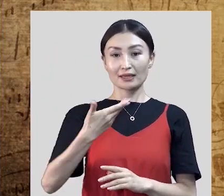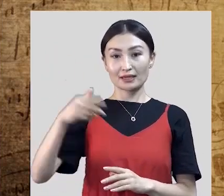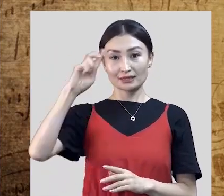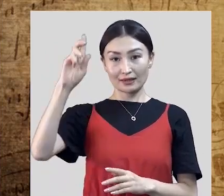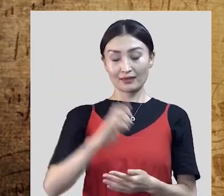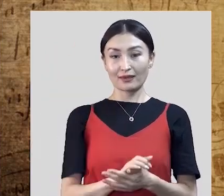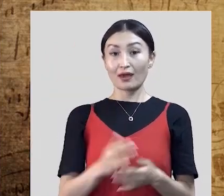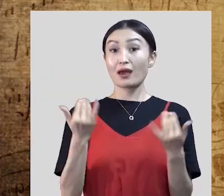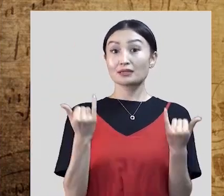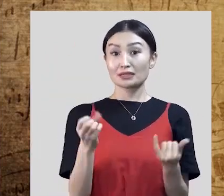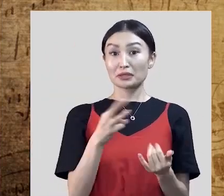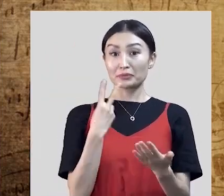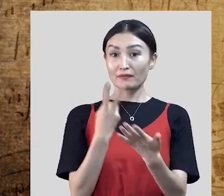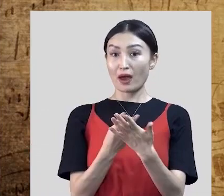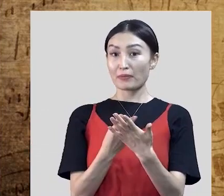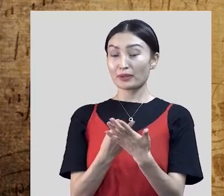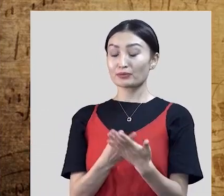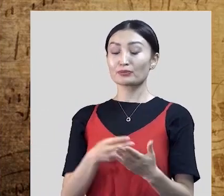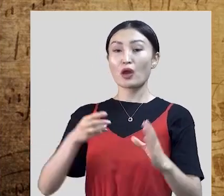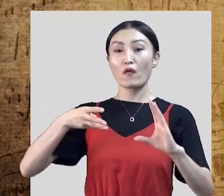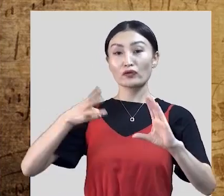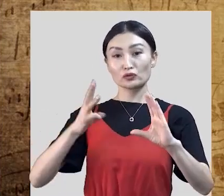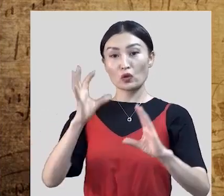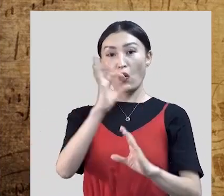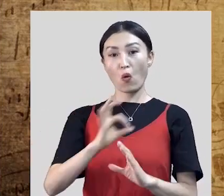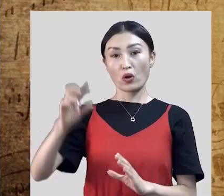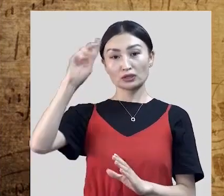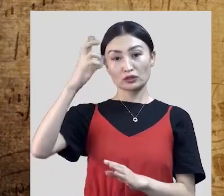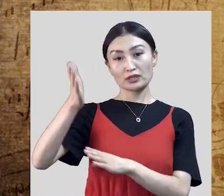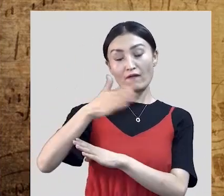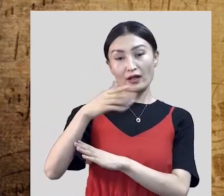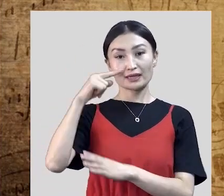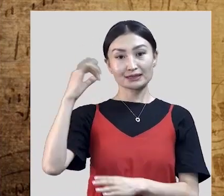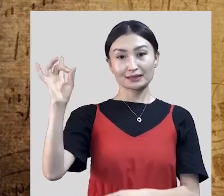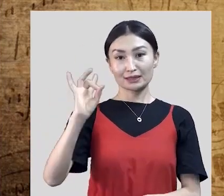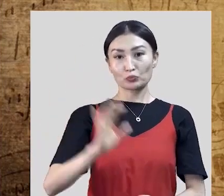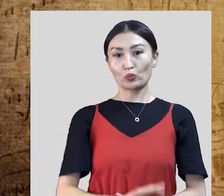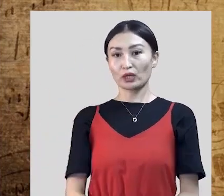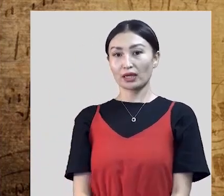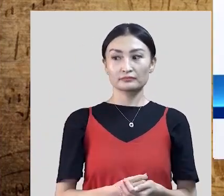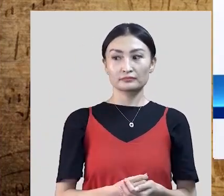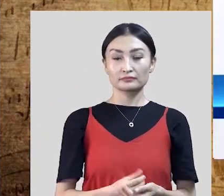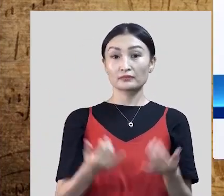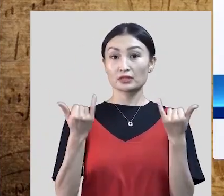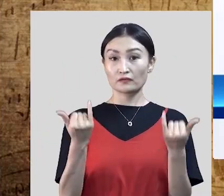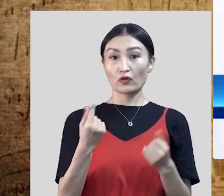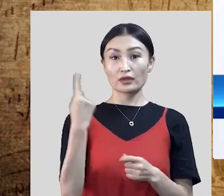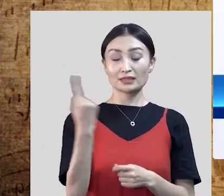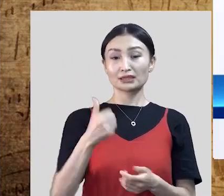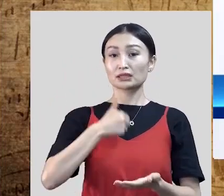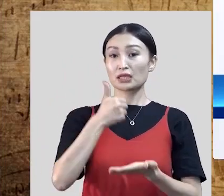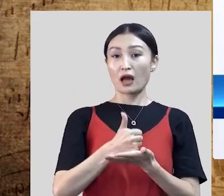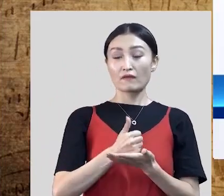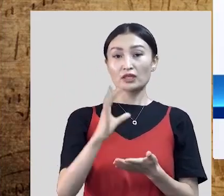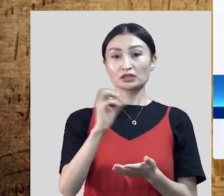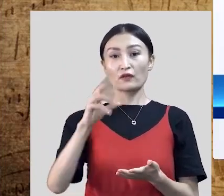страны. Сейчас мы с вами посмотрим видеосюжет о государственном флаге Кыргызской Республики. Сегодня один из